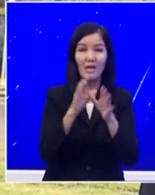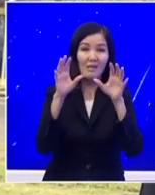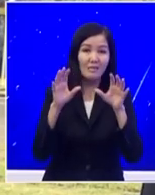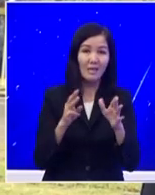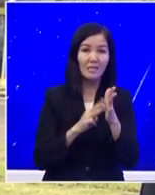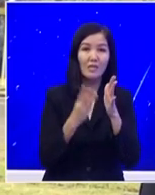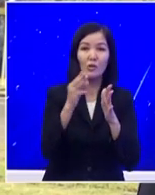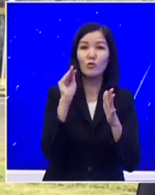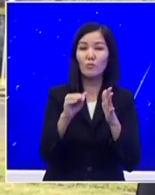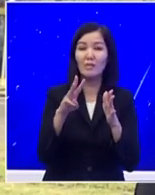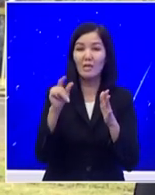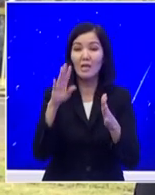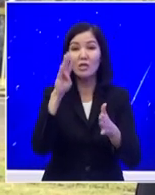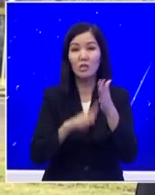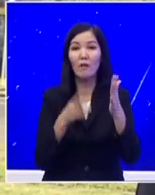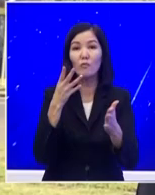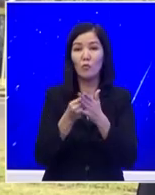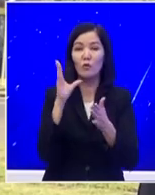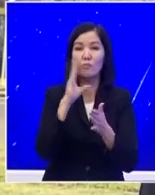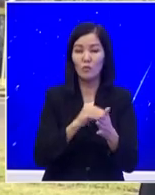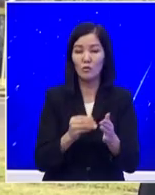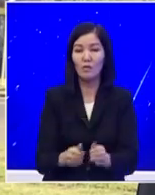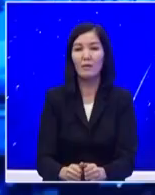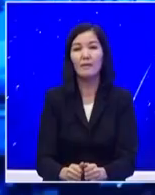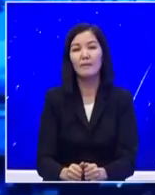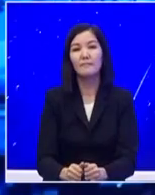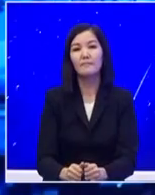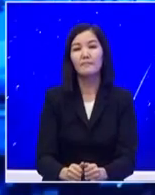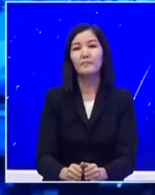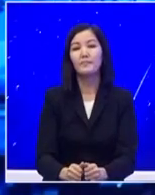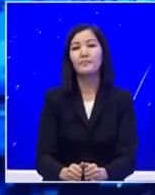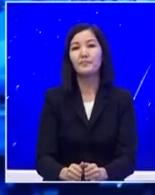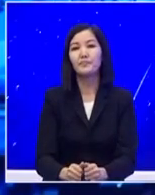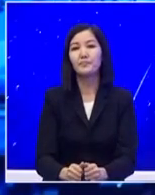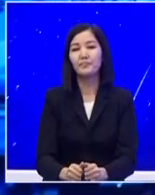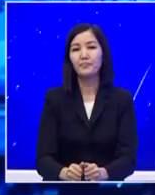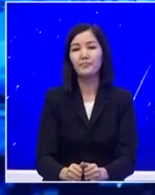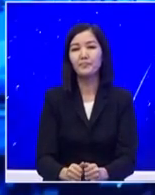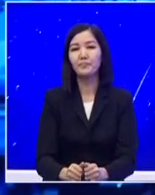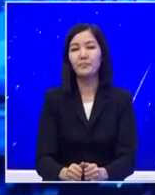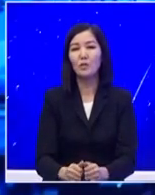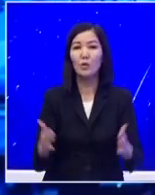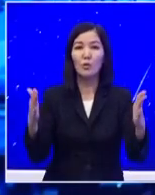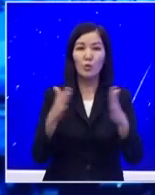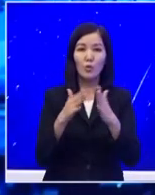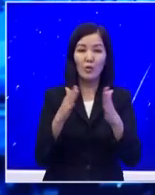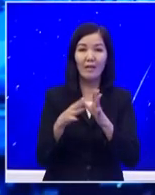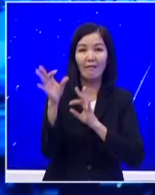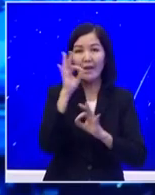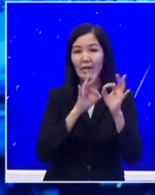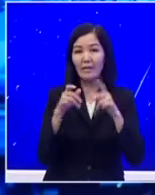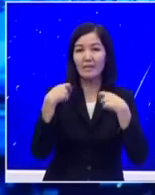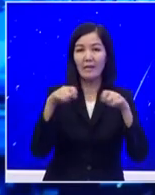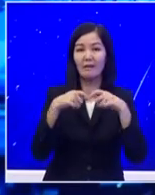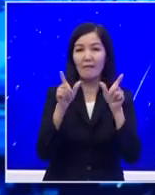83 мың теңгеге дейін айыппұл салынатын болады. Жалғастырамыз. Үйінде заңсыз дәрі